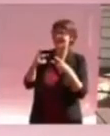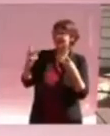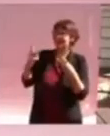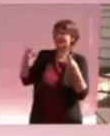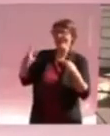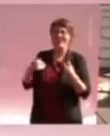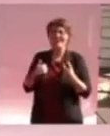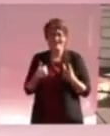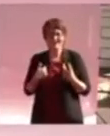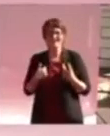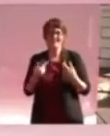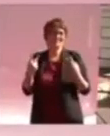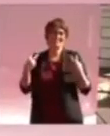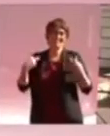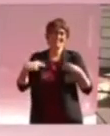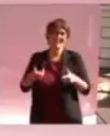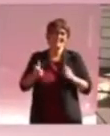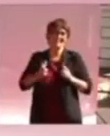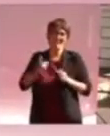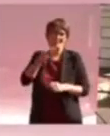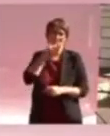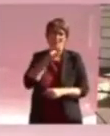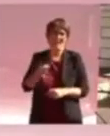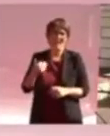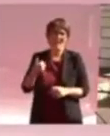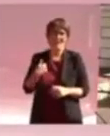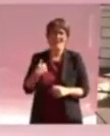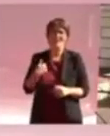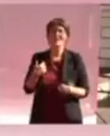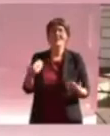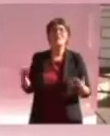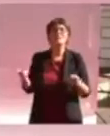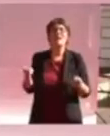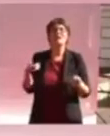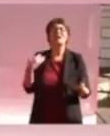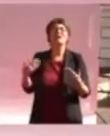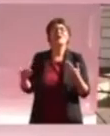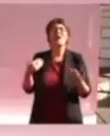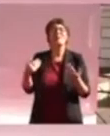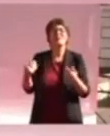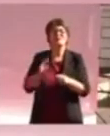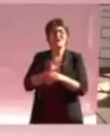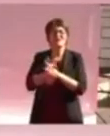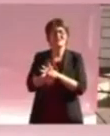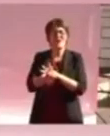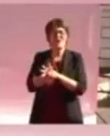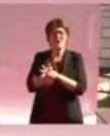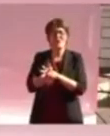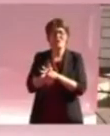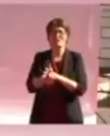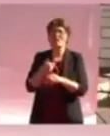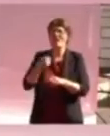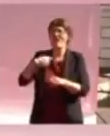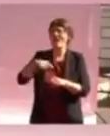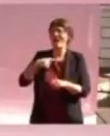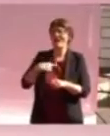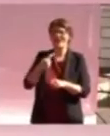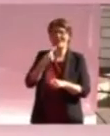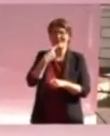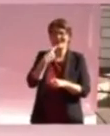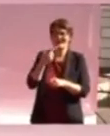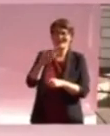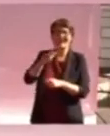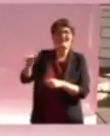durante l'emergenza covit siamo stato tutto per i nostri ragazzi siamo stati la loro famiglia i loro amici